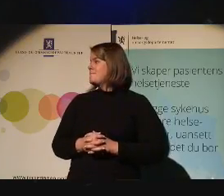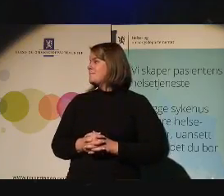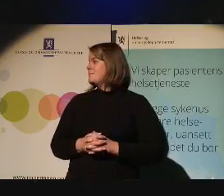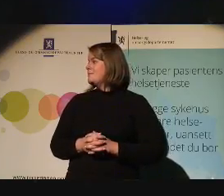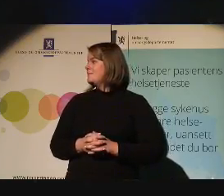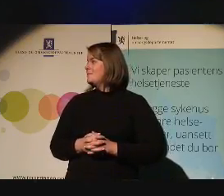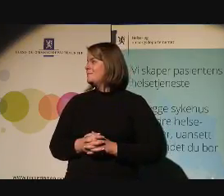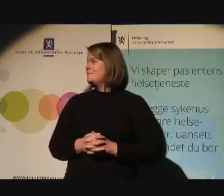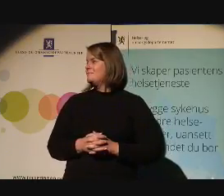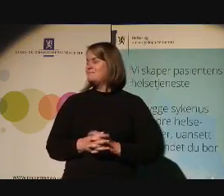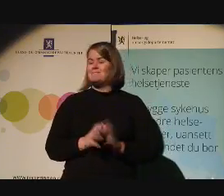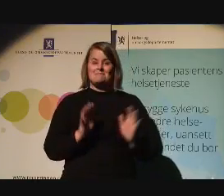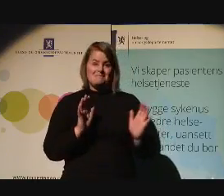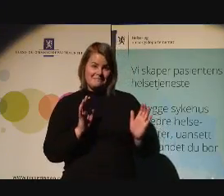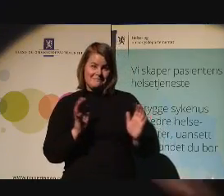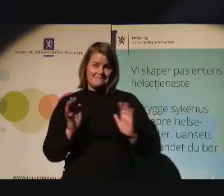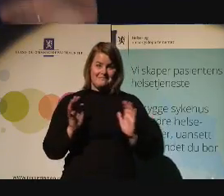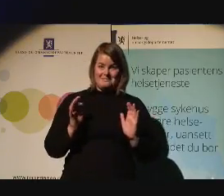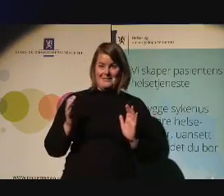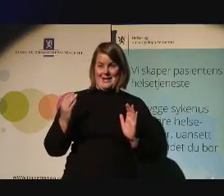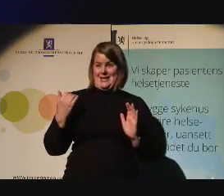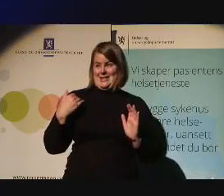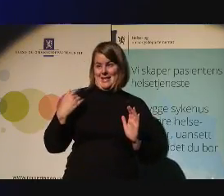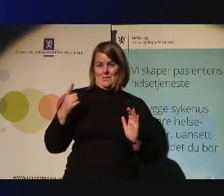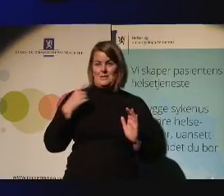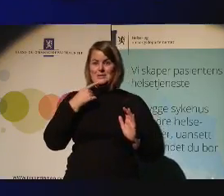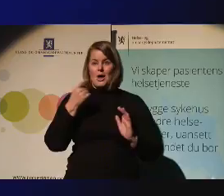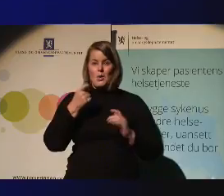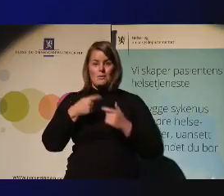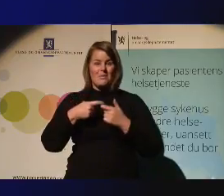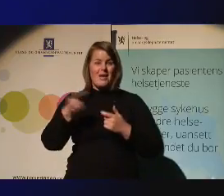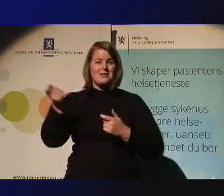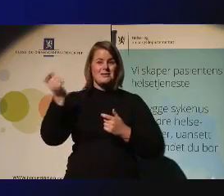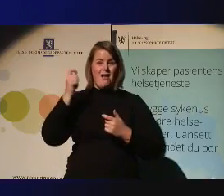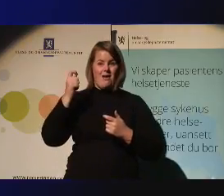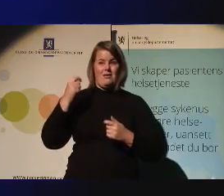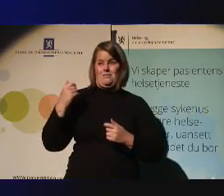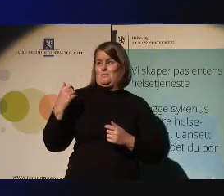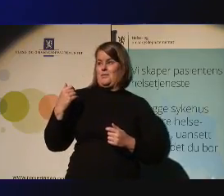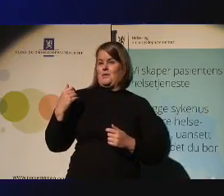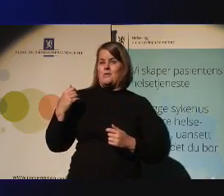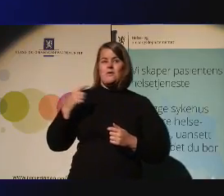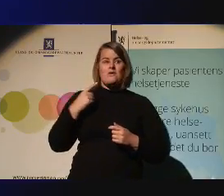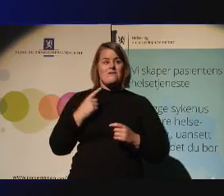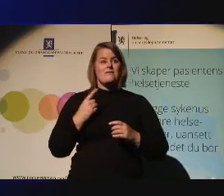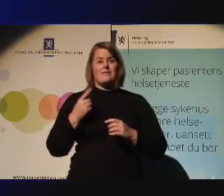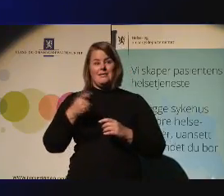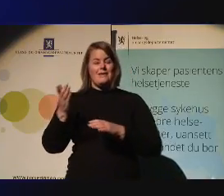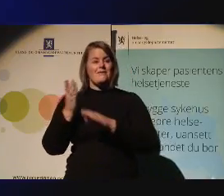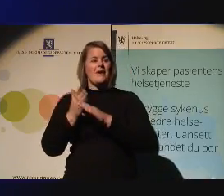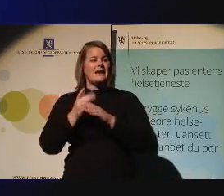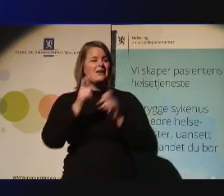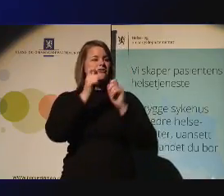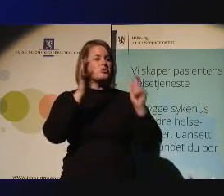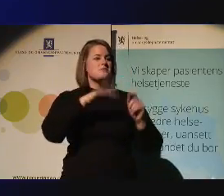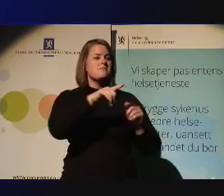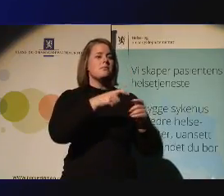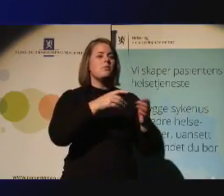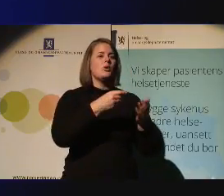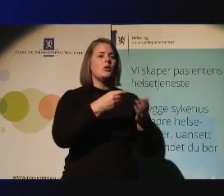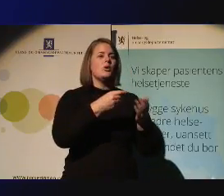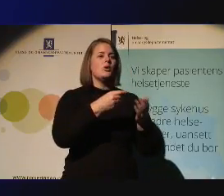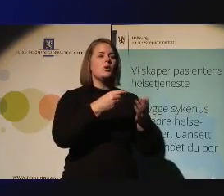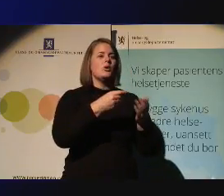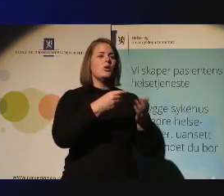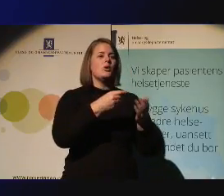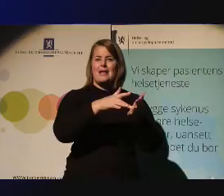Siden Bjørn Inge, nå har vi jo hørt om slag. De har reist ut og snakket på kjøpesentrene. Ja. Så da passer vel ikke noe bedre enn